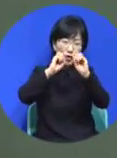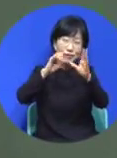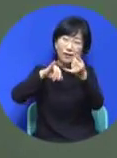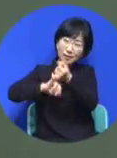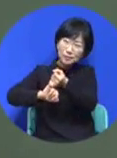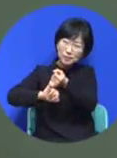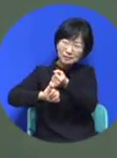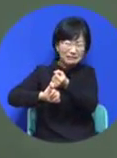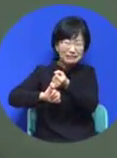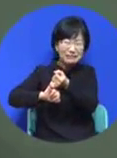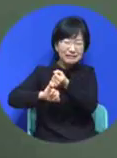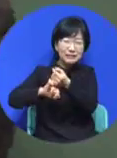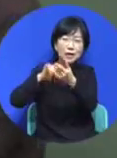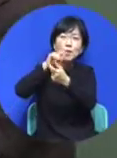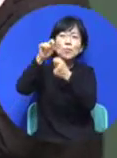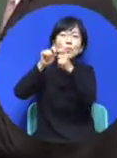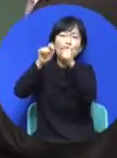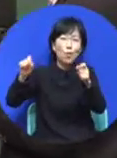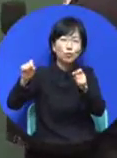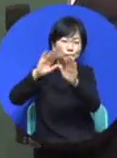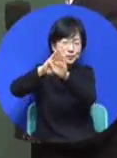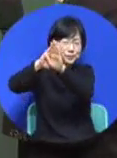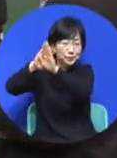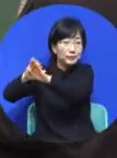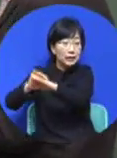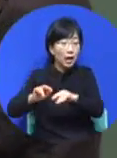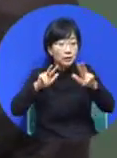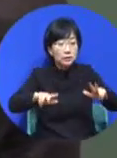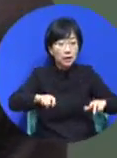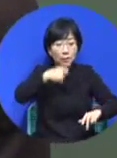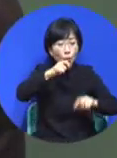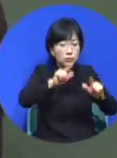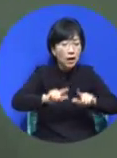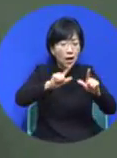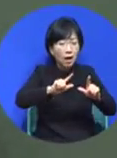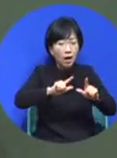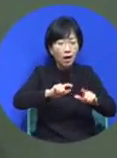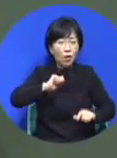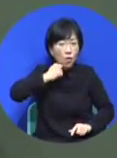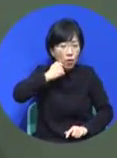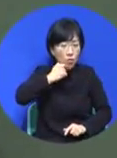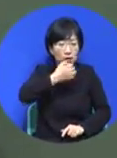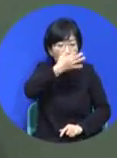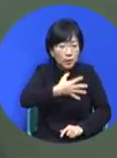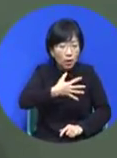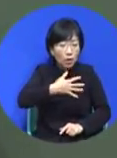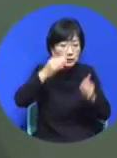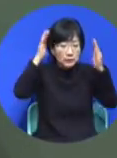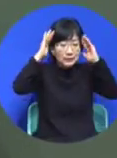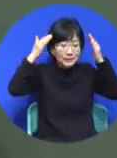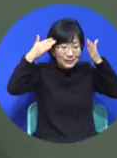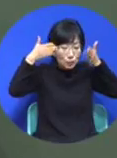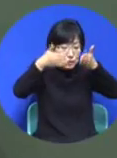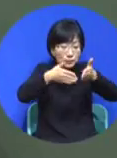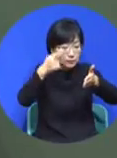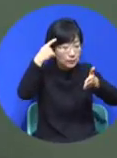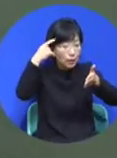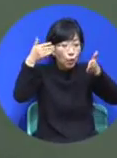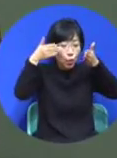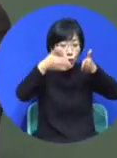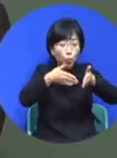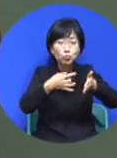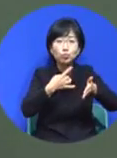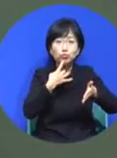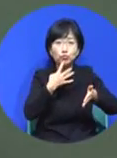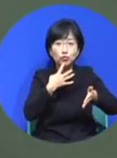얘기고, world evangelization, going and saving the world, let's talk about that next time. Right now, I have to just survive, make a living. That's